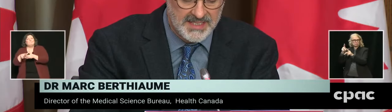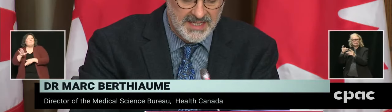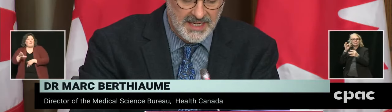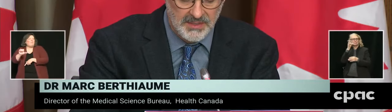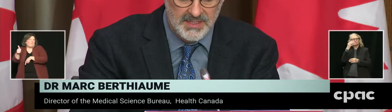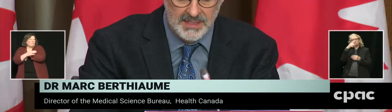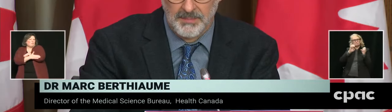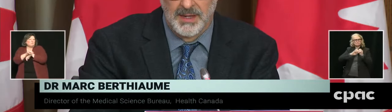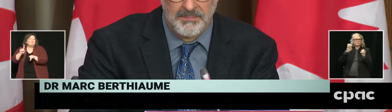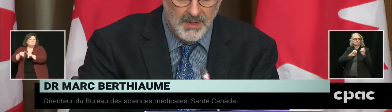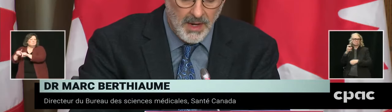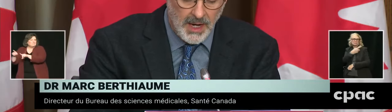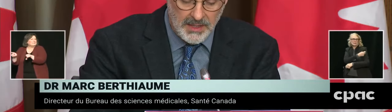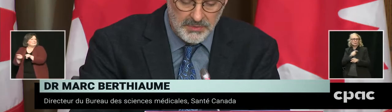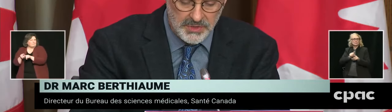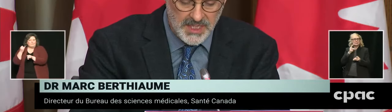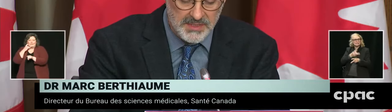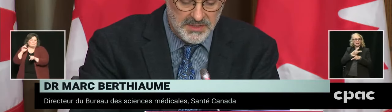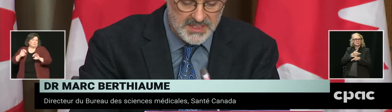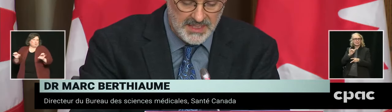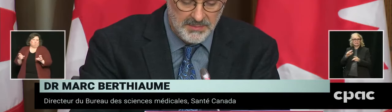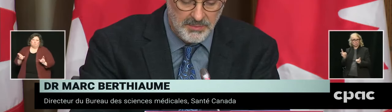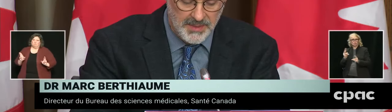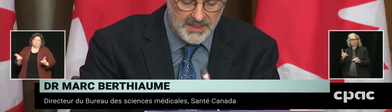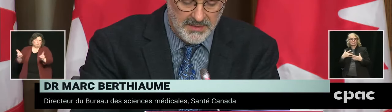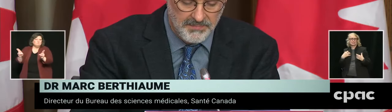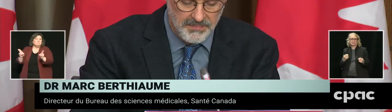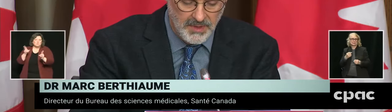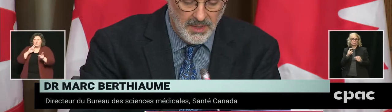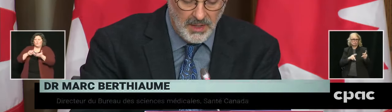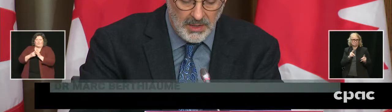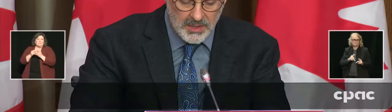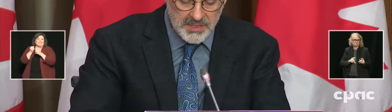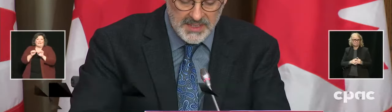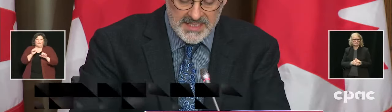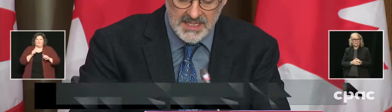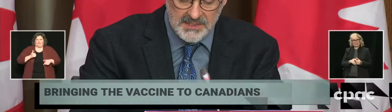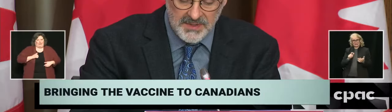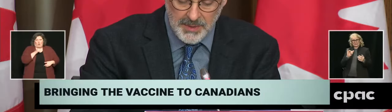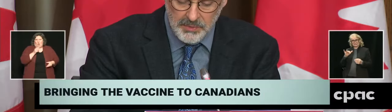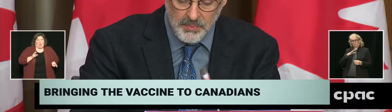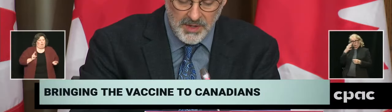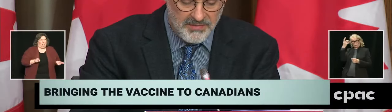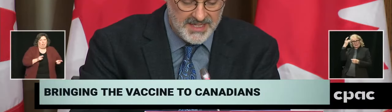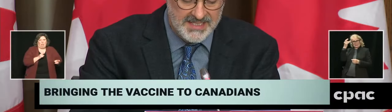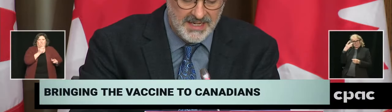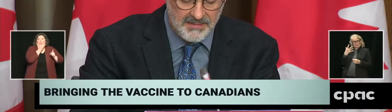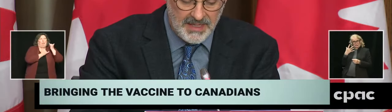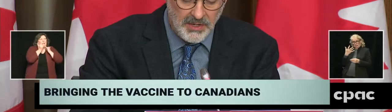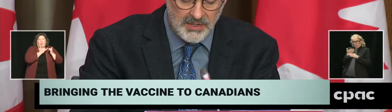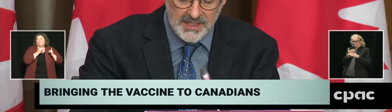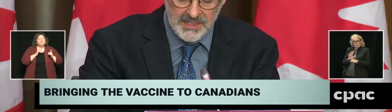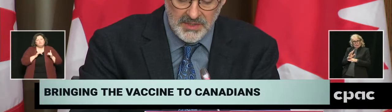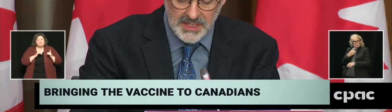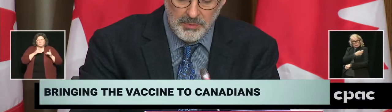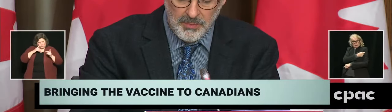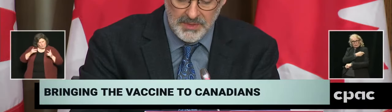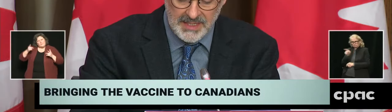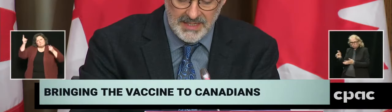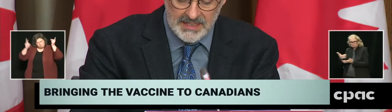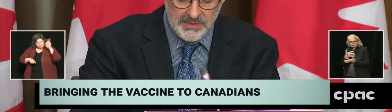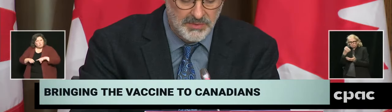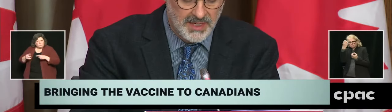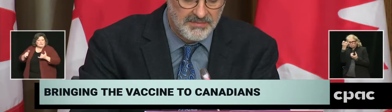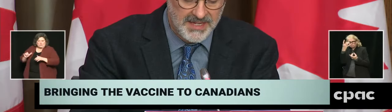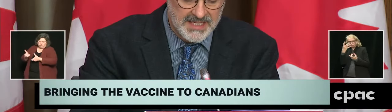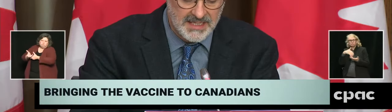de vaccins et de traitements en cas d'urgence de santé publique. Lorsque des scientifiques mettent au point un vaccin, ils recueillent des données pour montrer